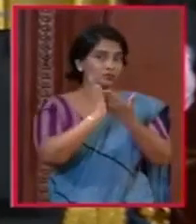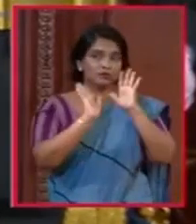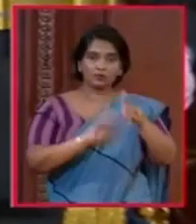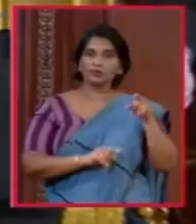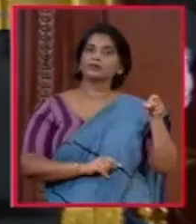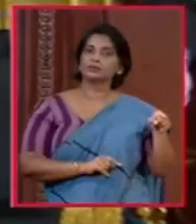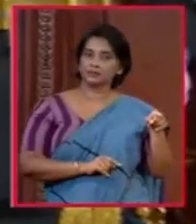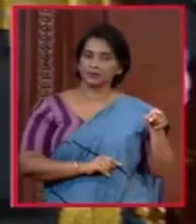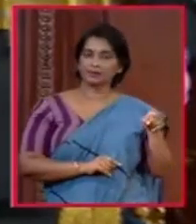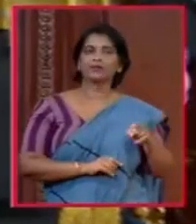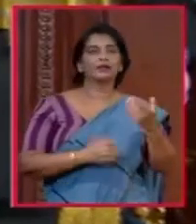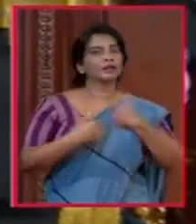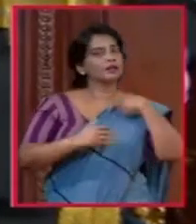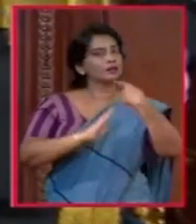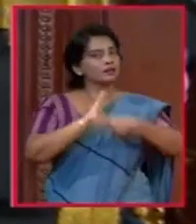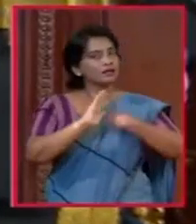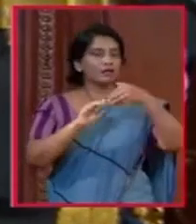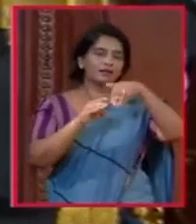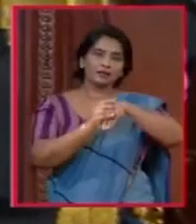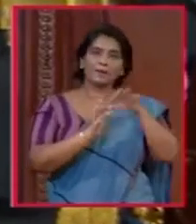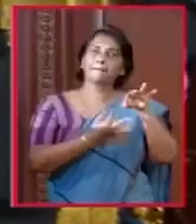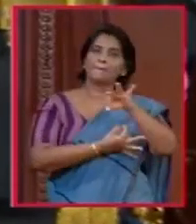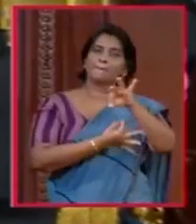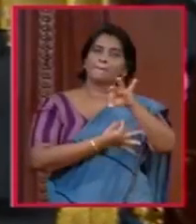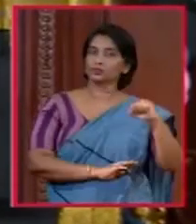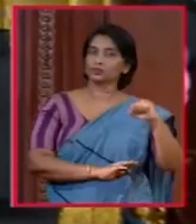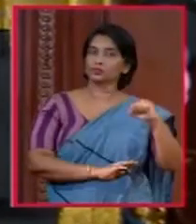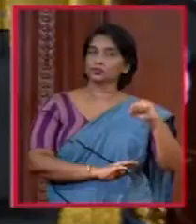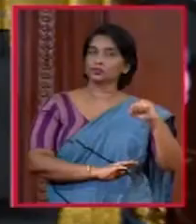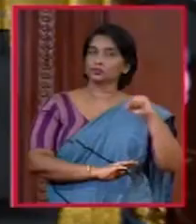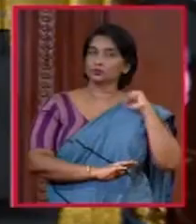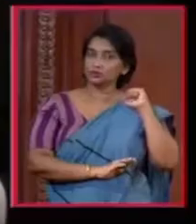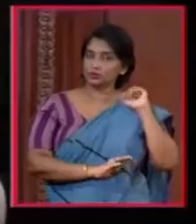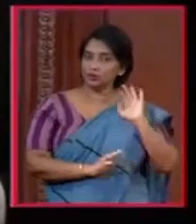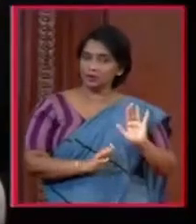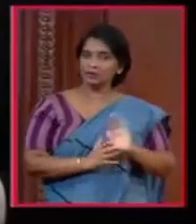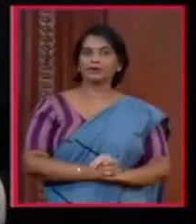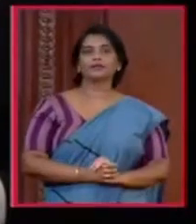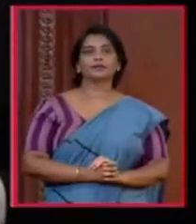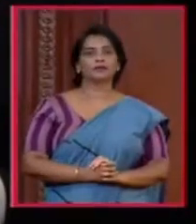වුවත් අපේ රට තුළ ප්‍රජාතන්ත්‍රවාදය ශක්තිමත් කිරීම වෙනුවෙන්